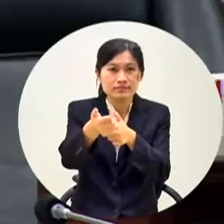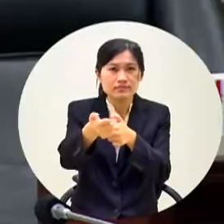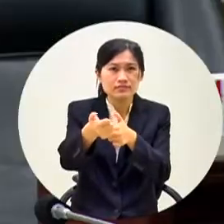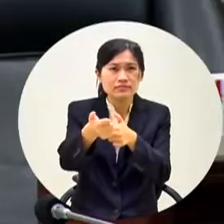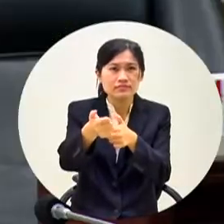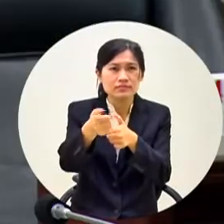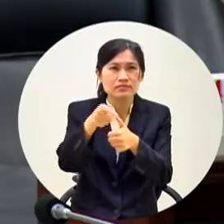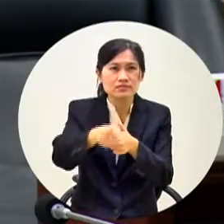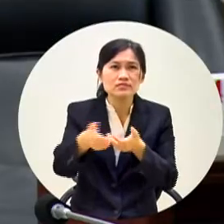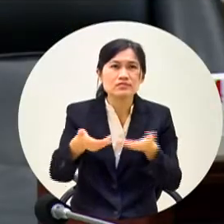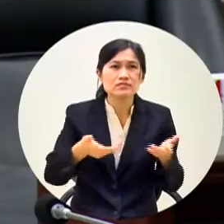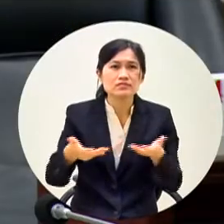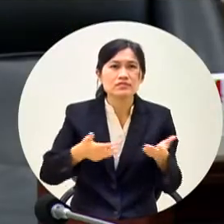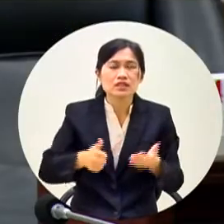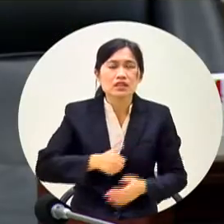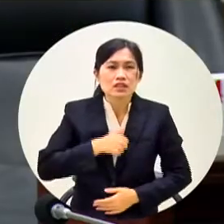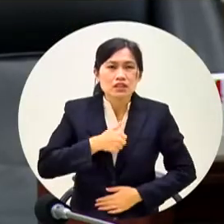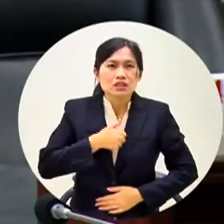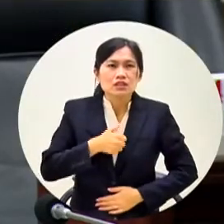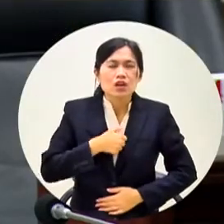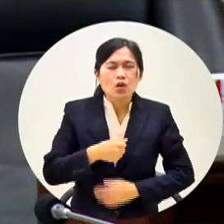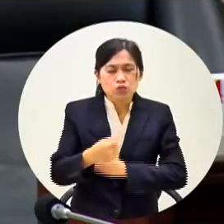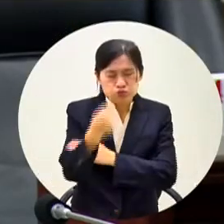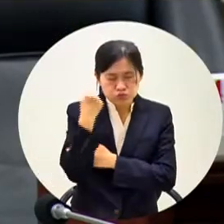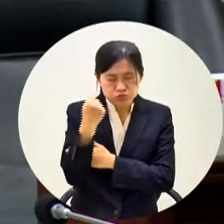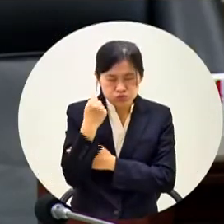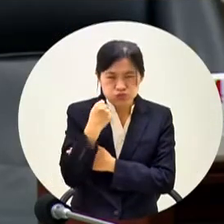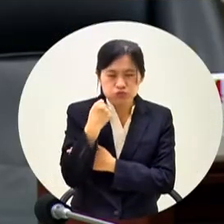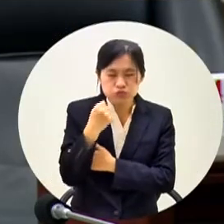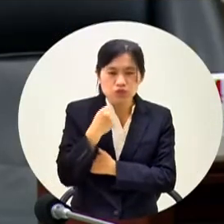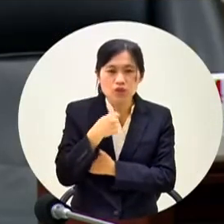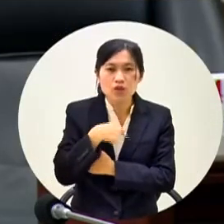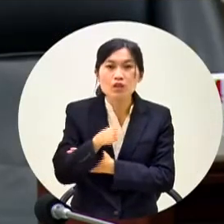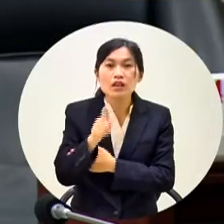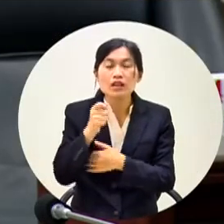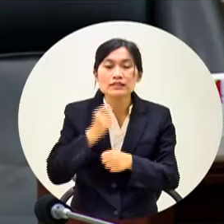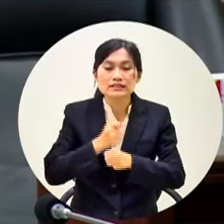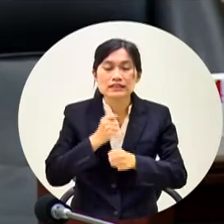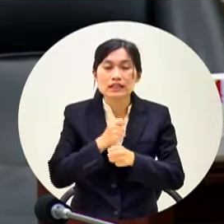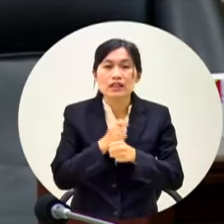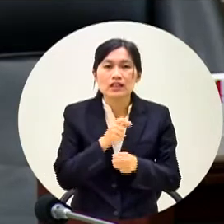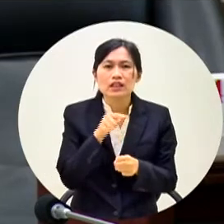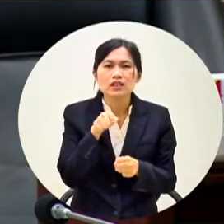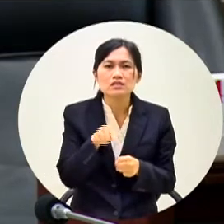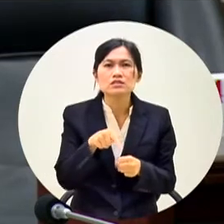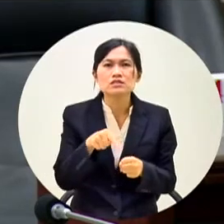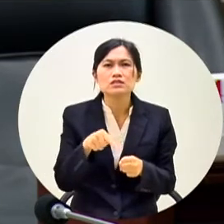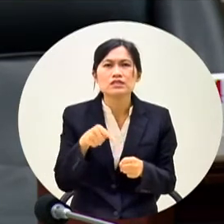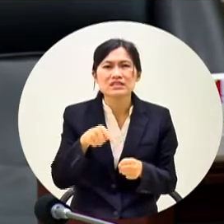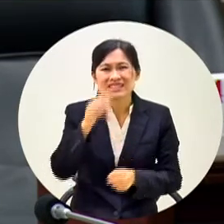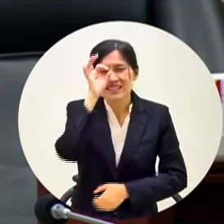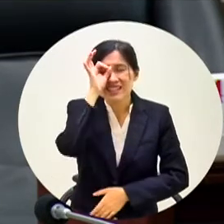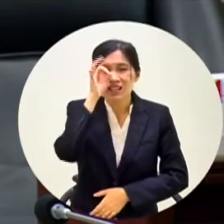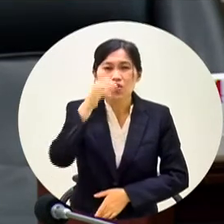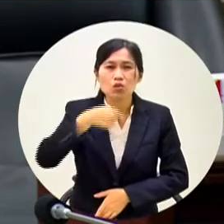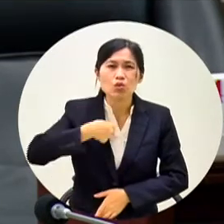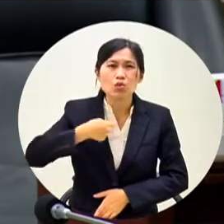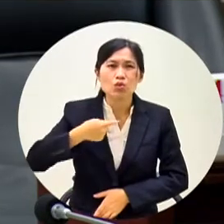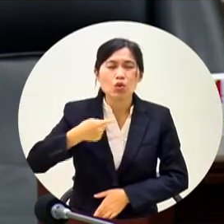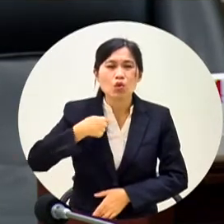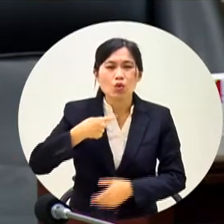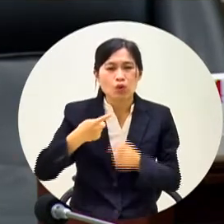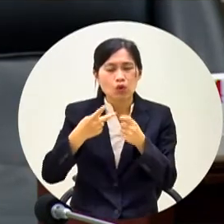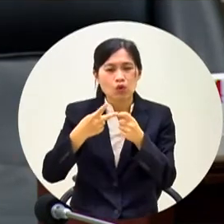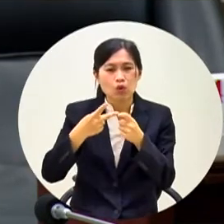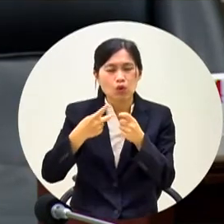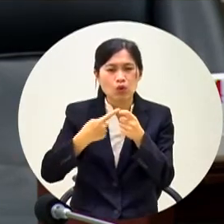件真正爱积极来做啦，吼，这真正是，你看我。顶年